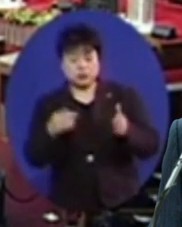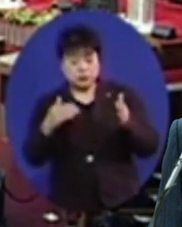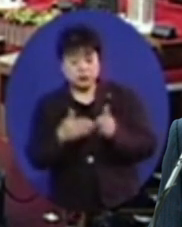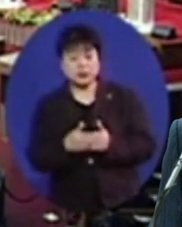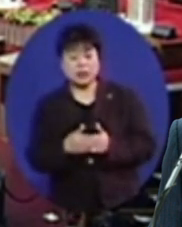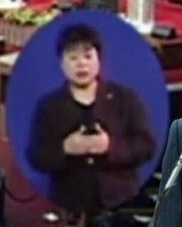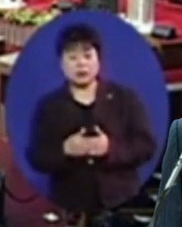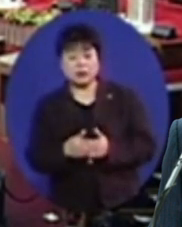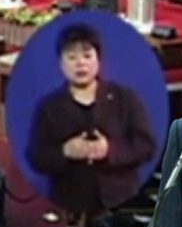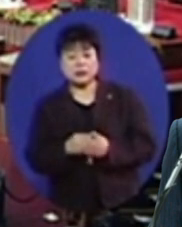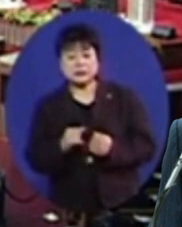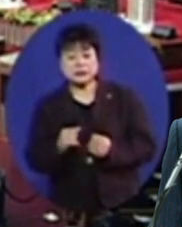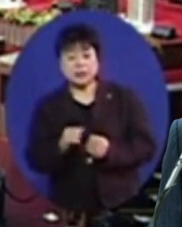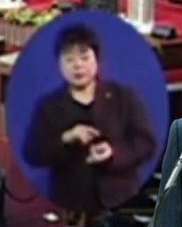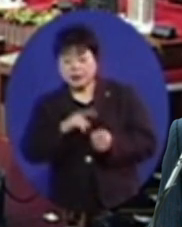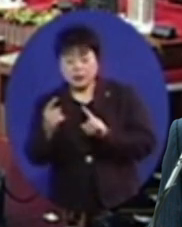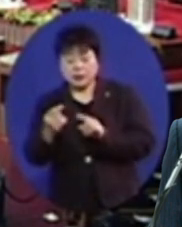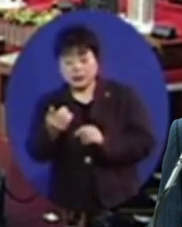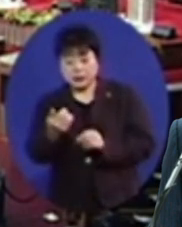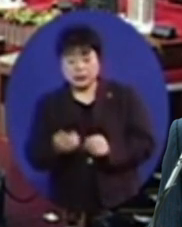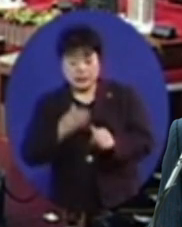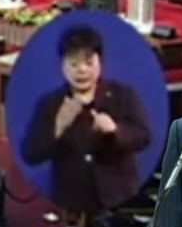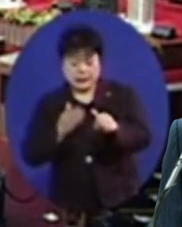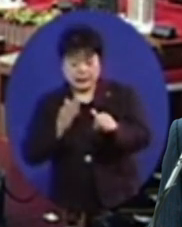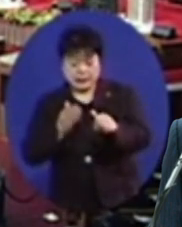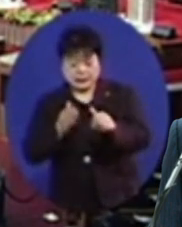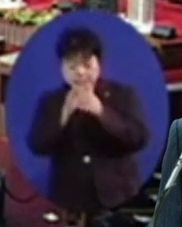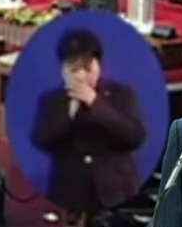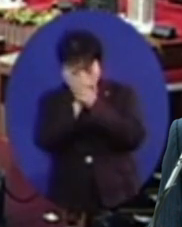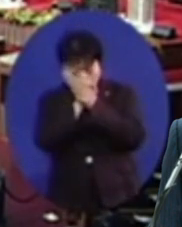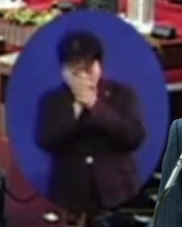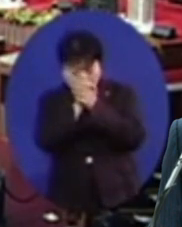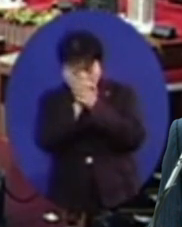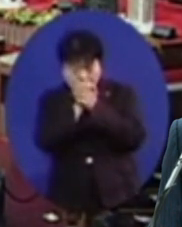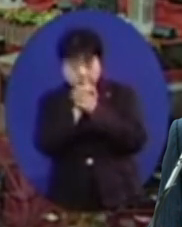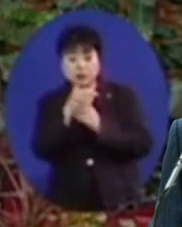환자가 깨어나기를 간절히 기다리며